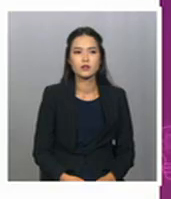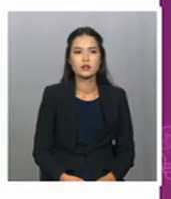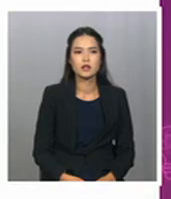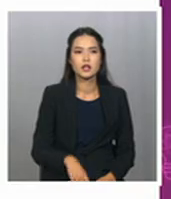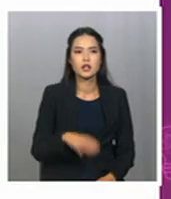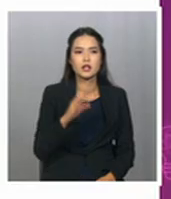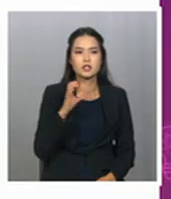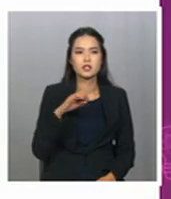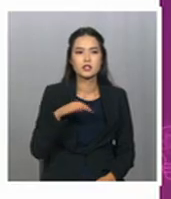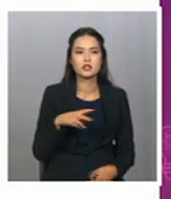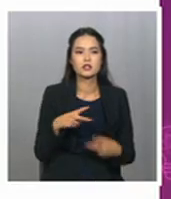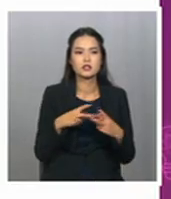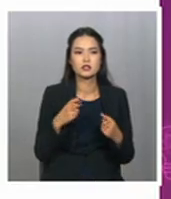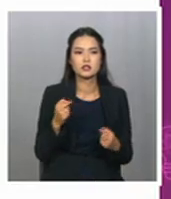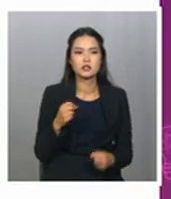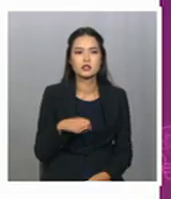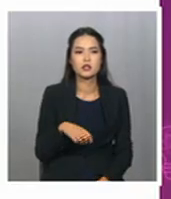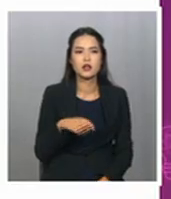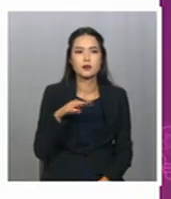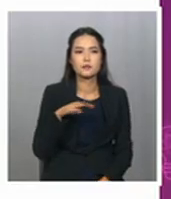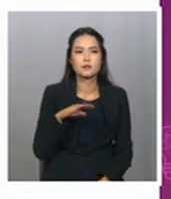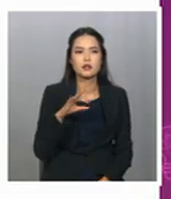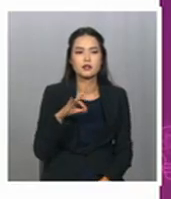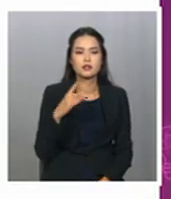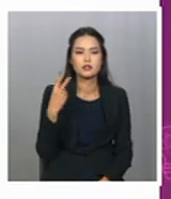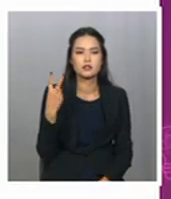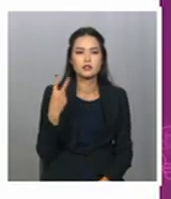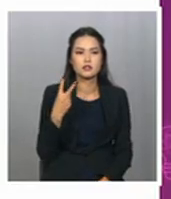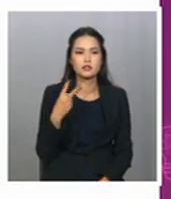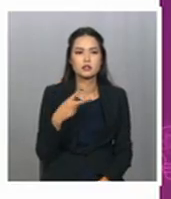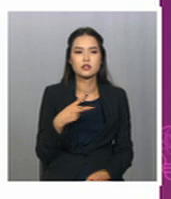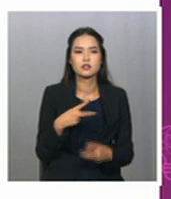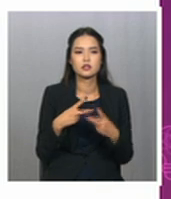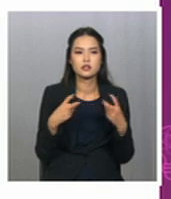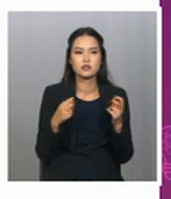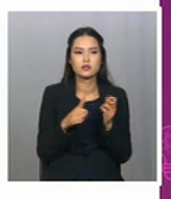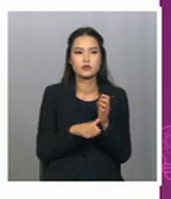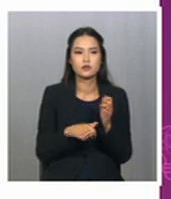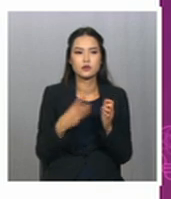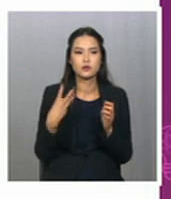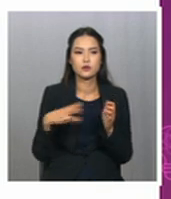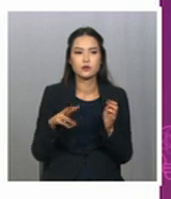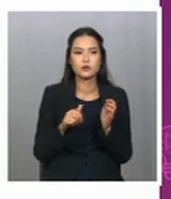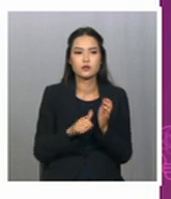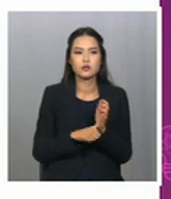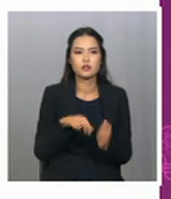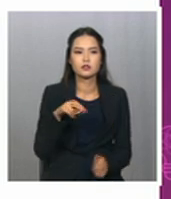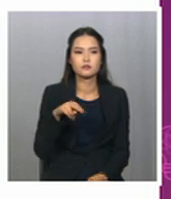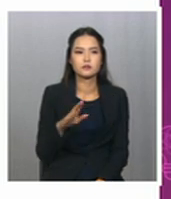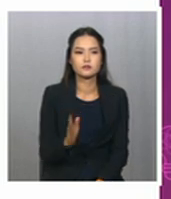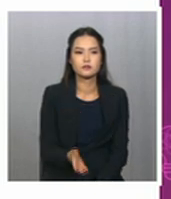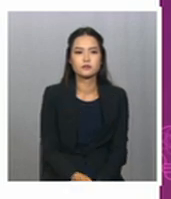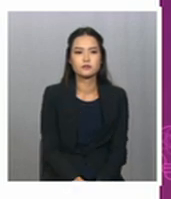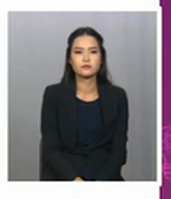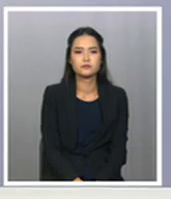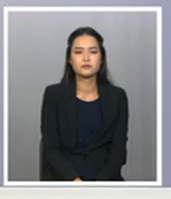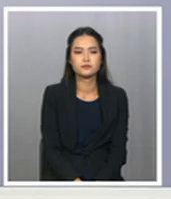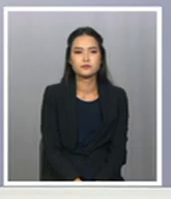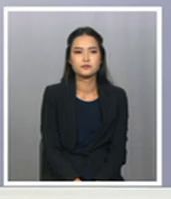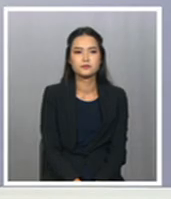Табан ауданын табатын болсақ, табанда дөңгелектің ауданы PR квадрат, R-дің орнына 6-ны қоямыз, сол кезде 36 пи.